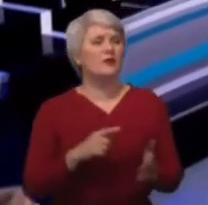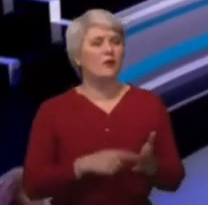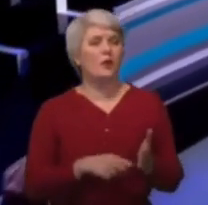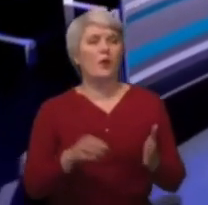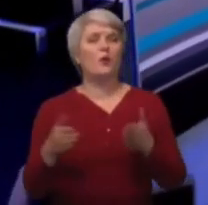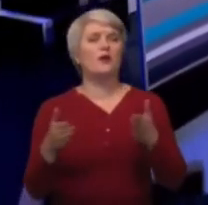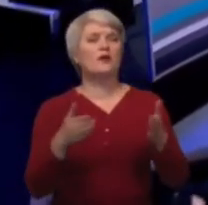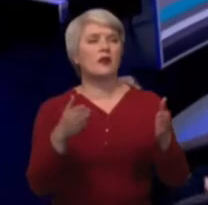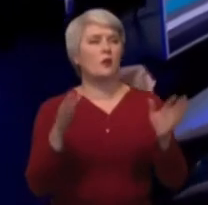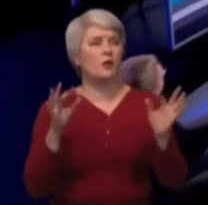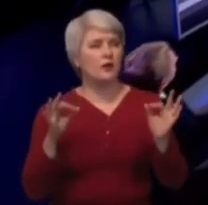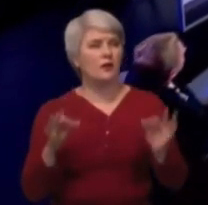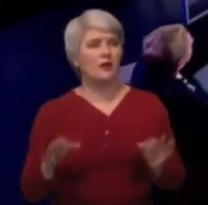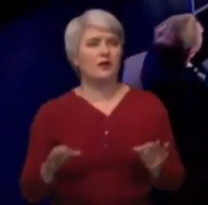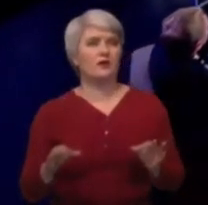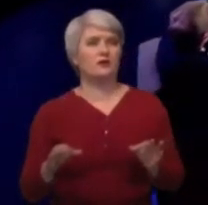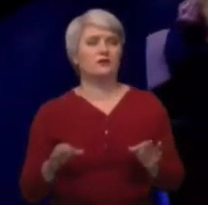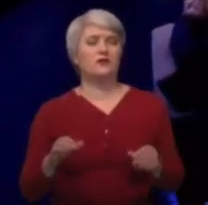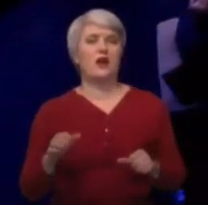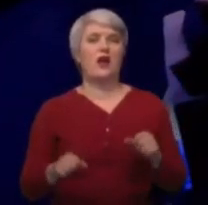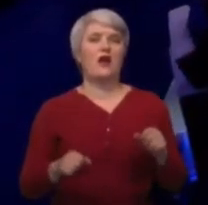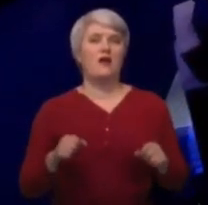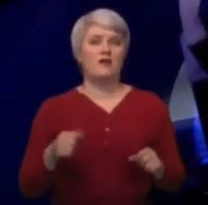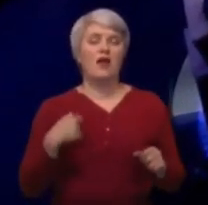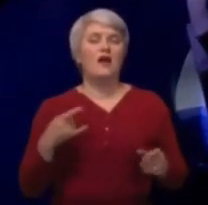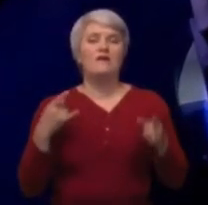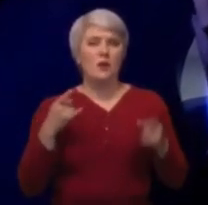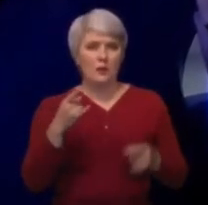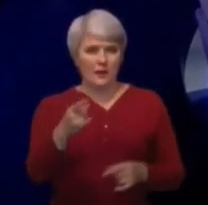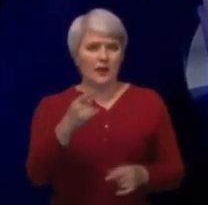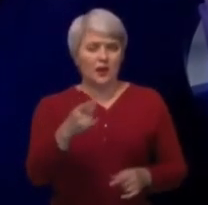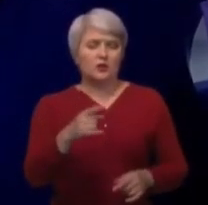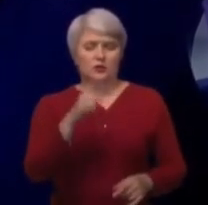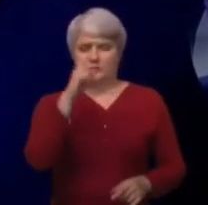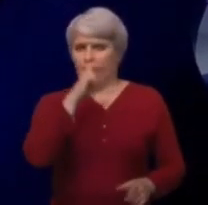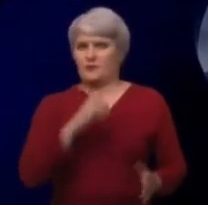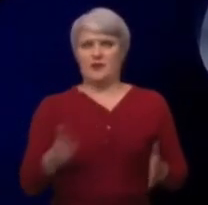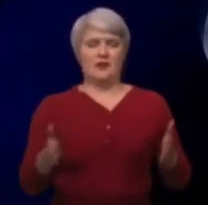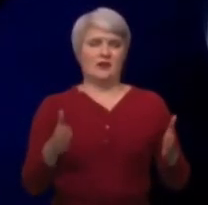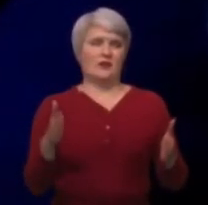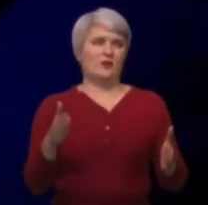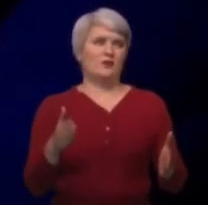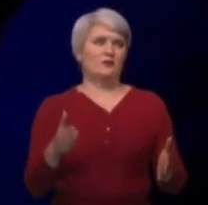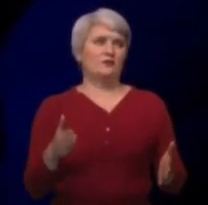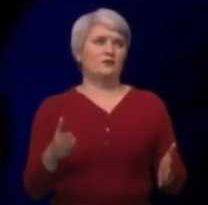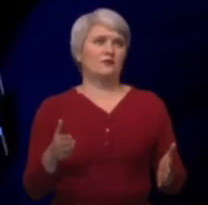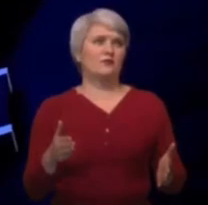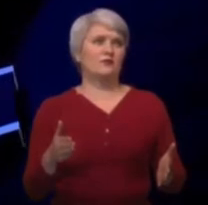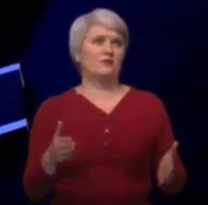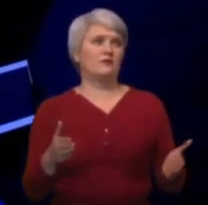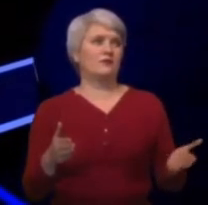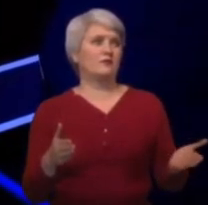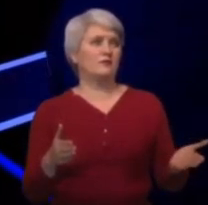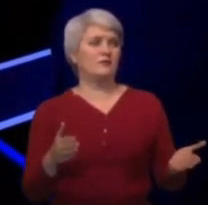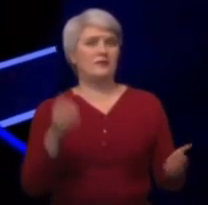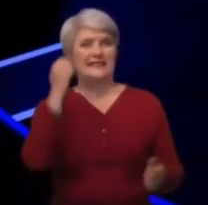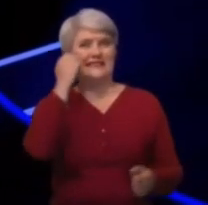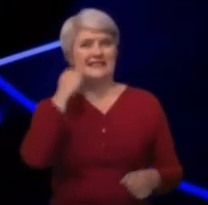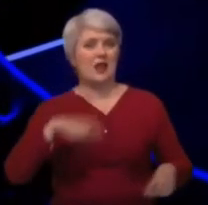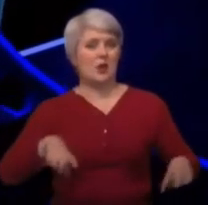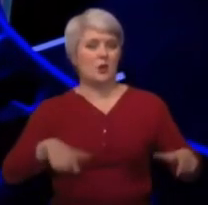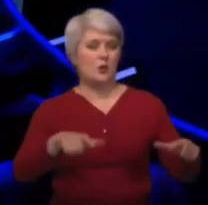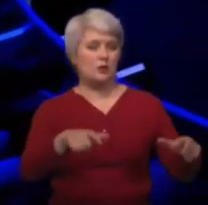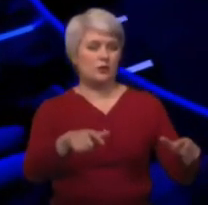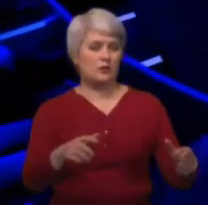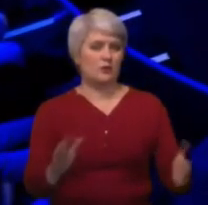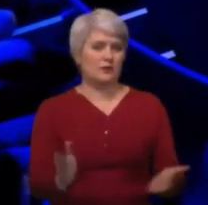дорогах, конечно же. Я на автомобиле езжу, дороги плохие. И с окраины вон старую плитку снимают и ложат новую.